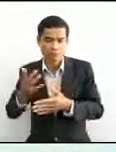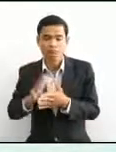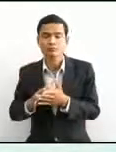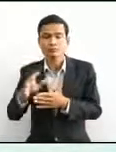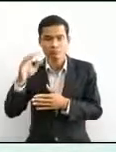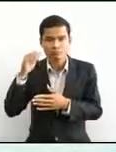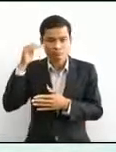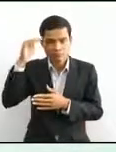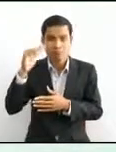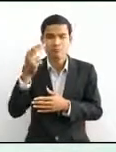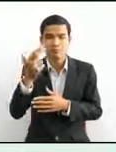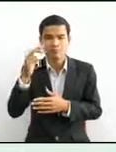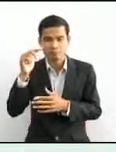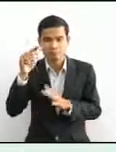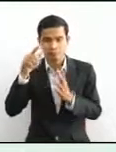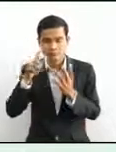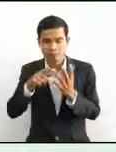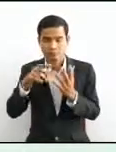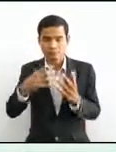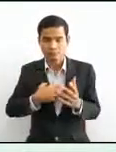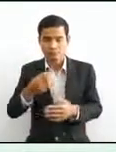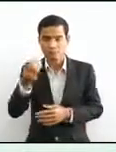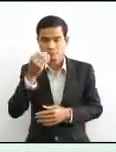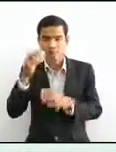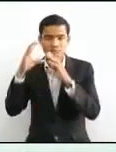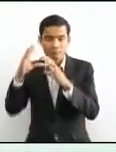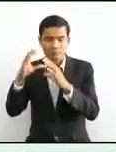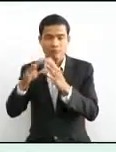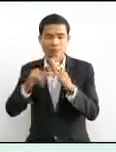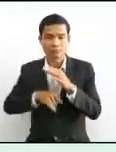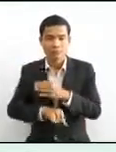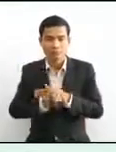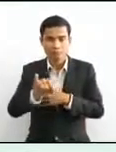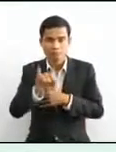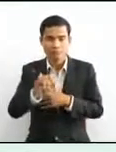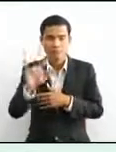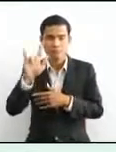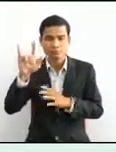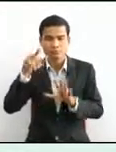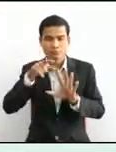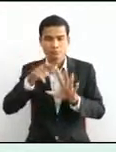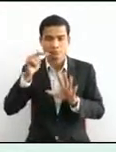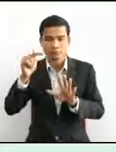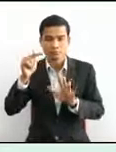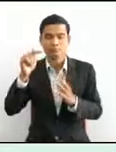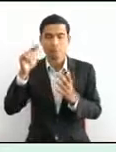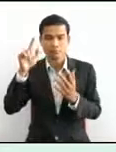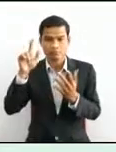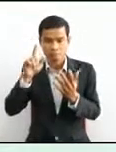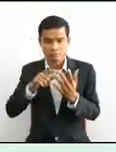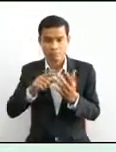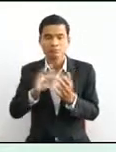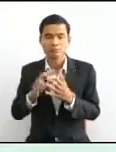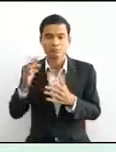bong pong chong bị xa đông chảy bóng bóng phóng